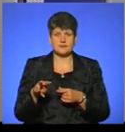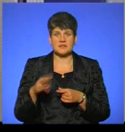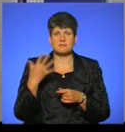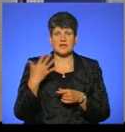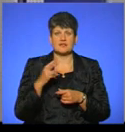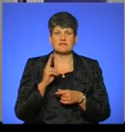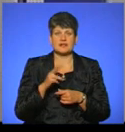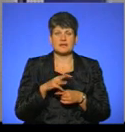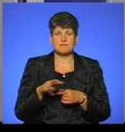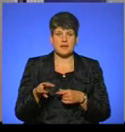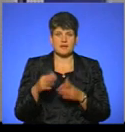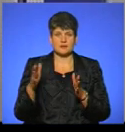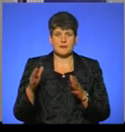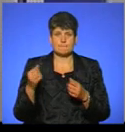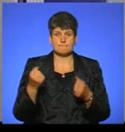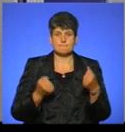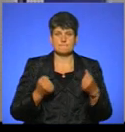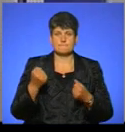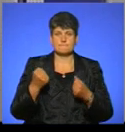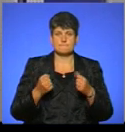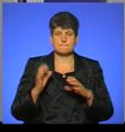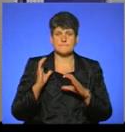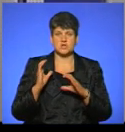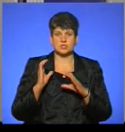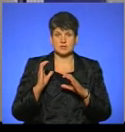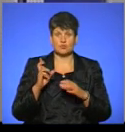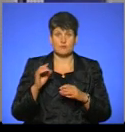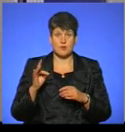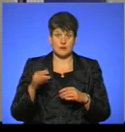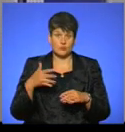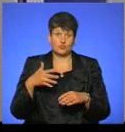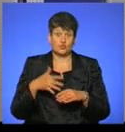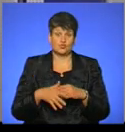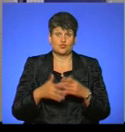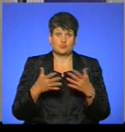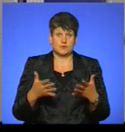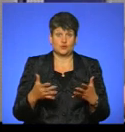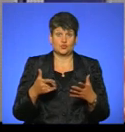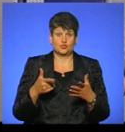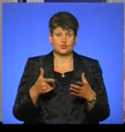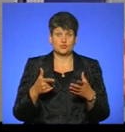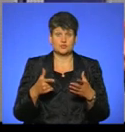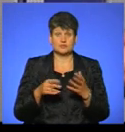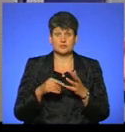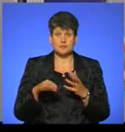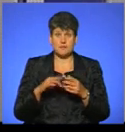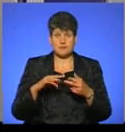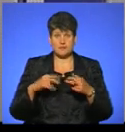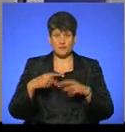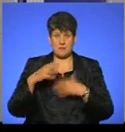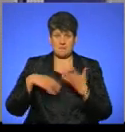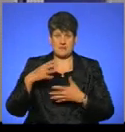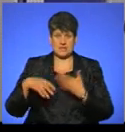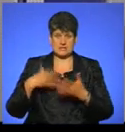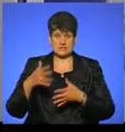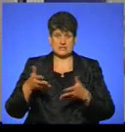квадратних метрів машину цієї барди, то зрозуміло, що ґрунт перетвориться в якесь місиво, і все